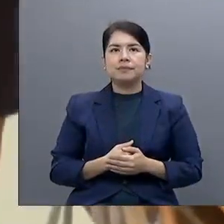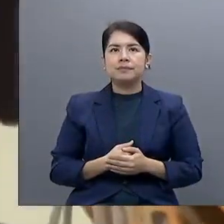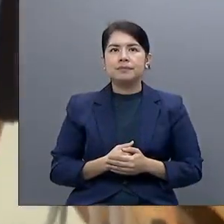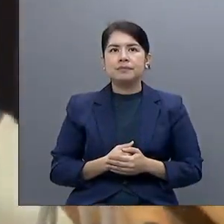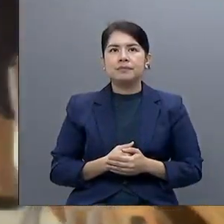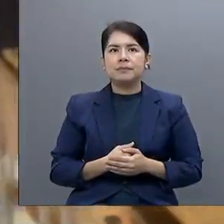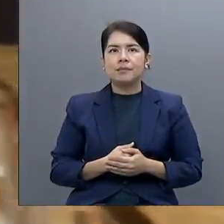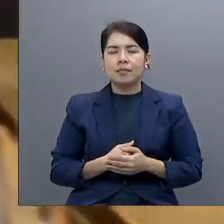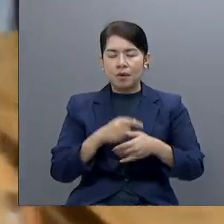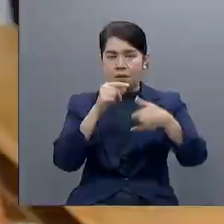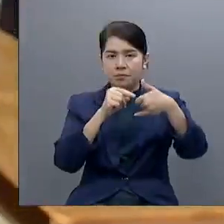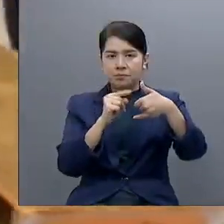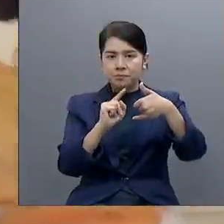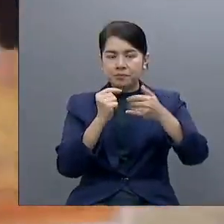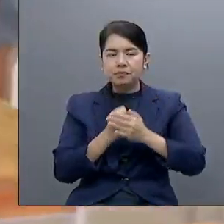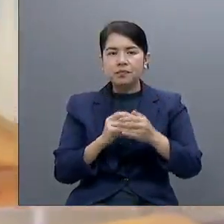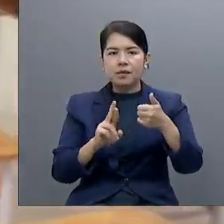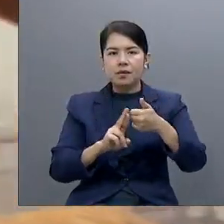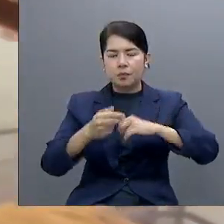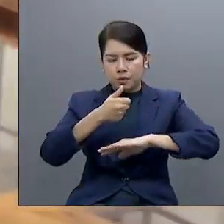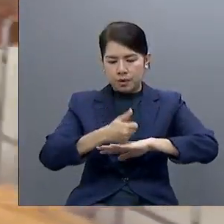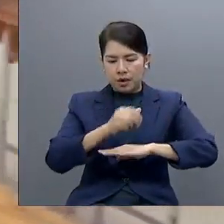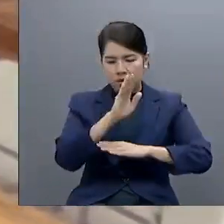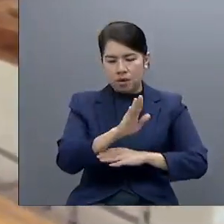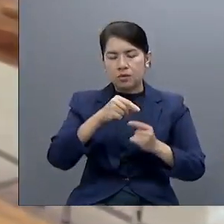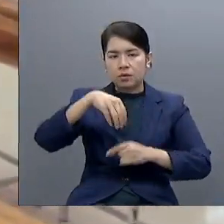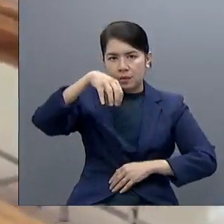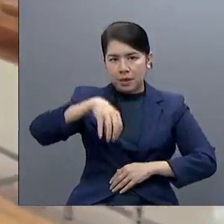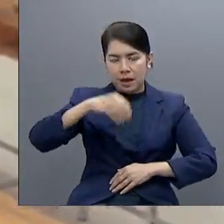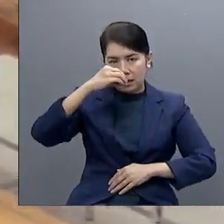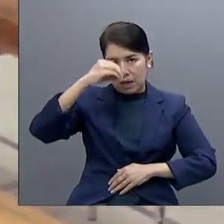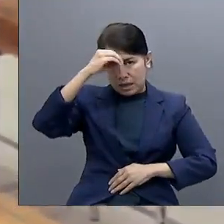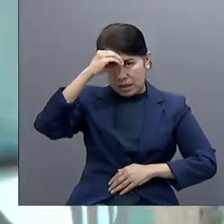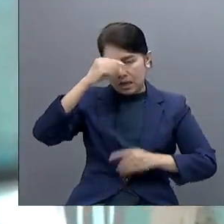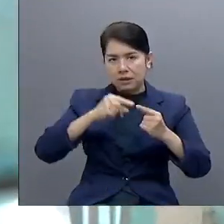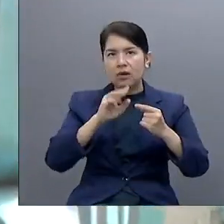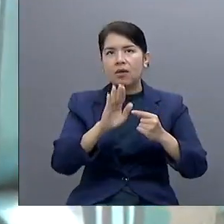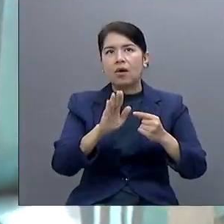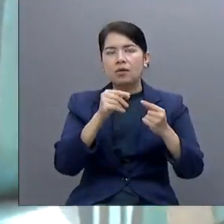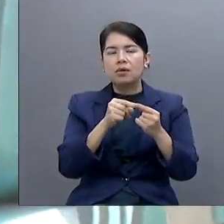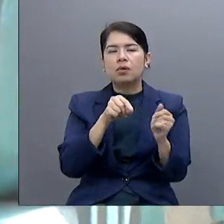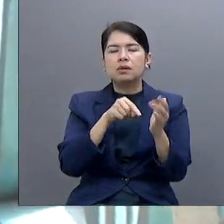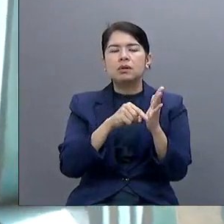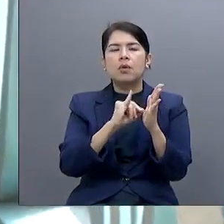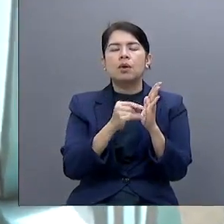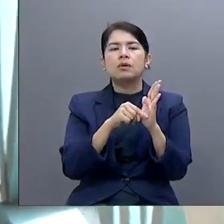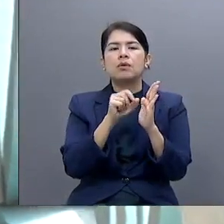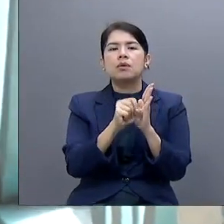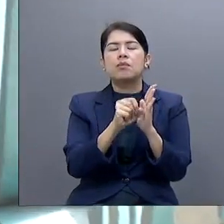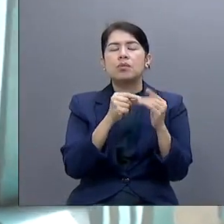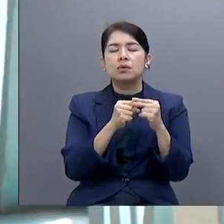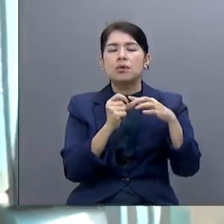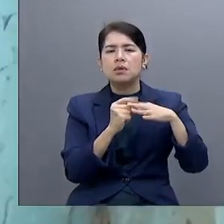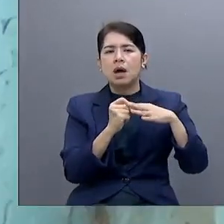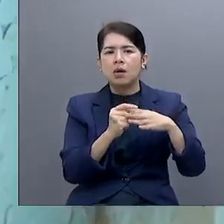อกวีระธนานรากรรองผู้อำนวยการสำนักงานเขตพื้นที่การศึกษาประถมศึกษาสมุทรสาครบอกว่าเข้าไปสำรวจความ